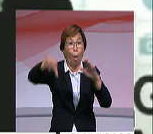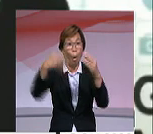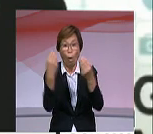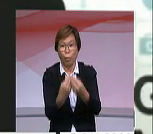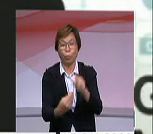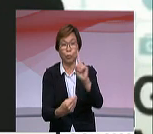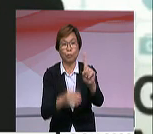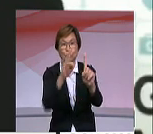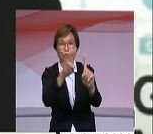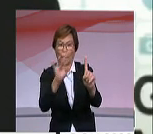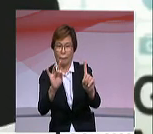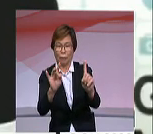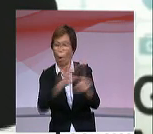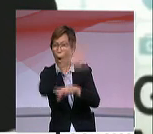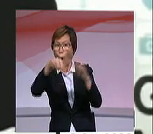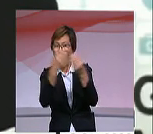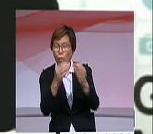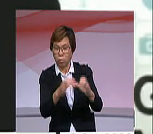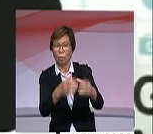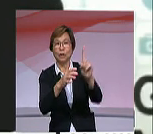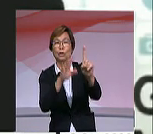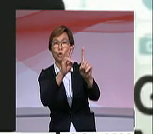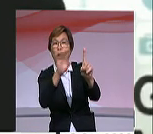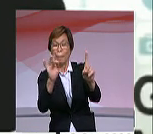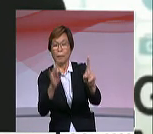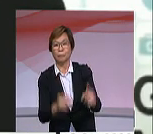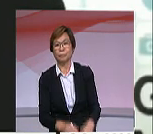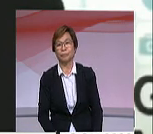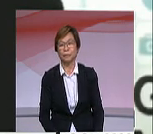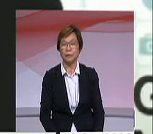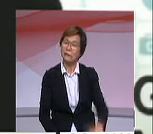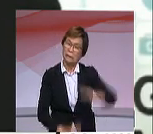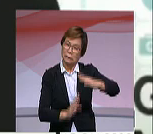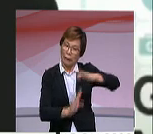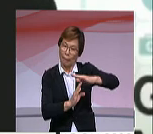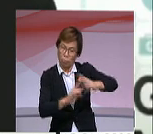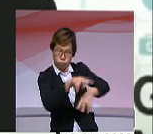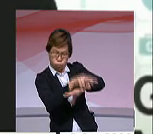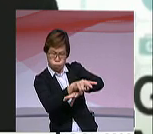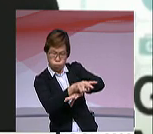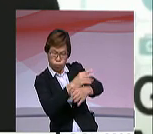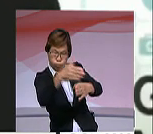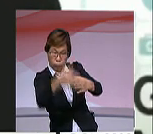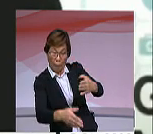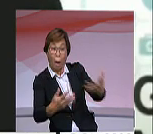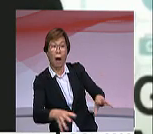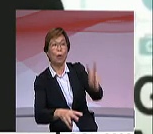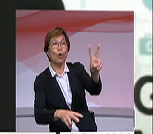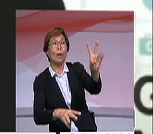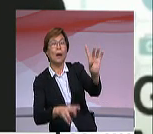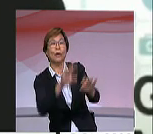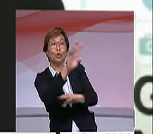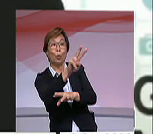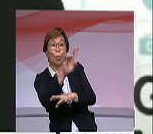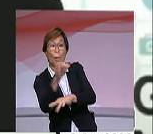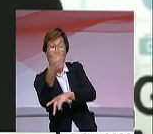adalah 178. Dan sejumlah kluster yang telah tamat pengawasan dan pemantauan 28 hari setakat